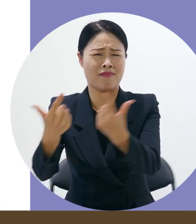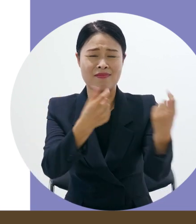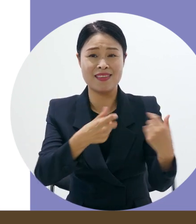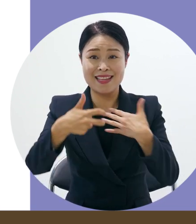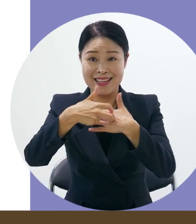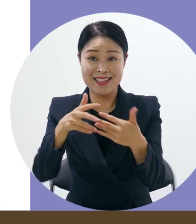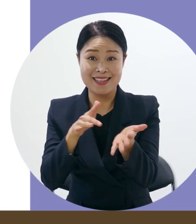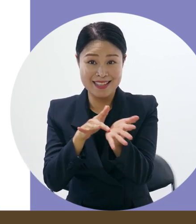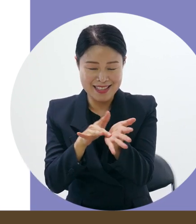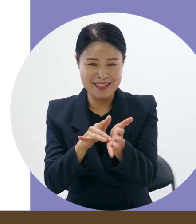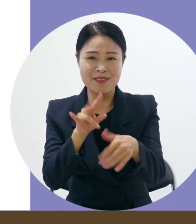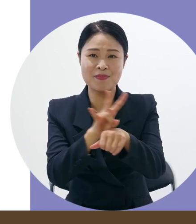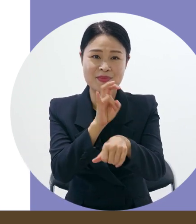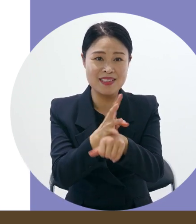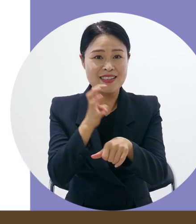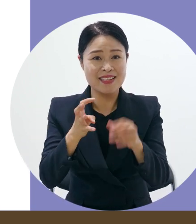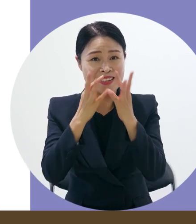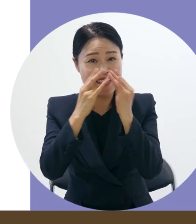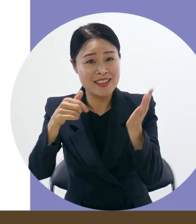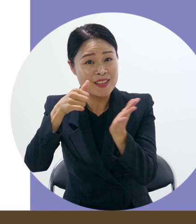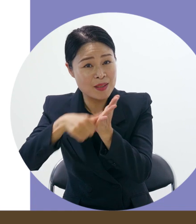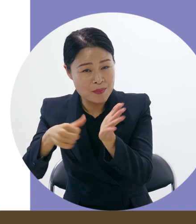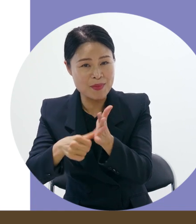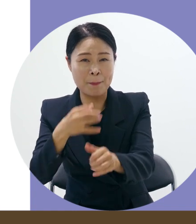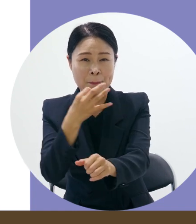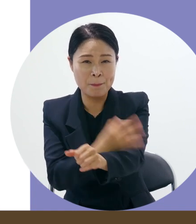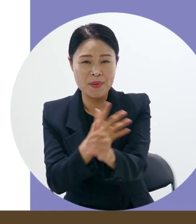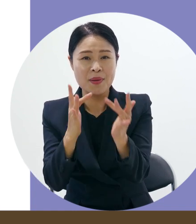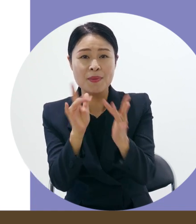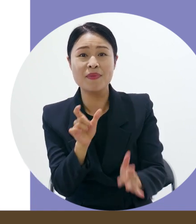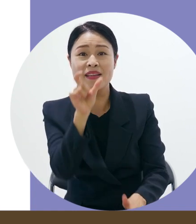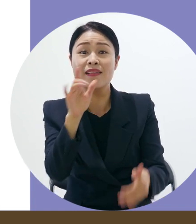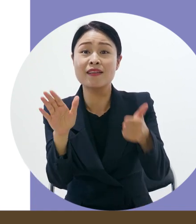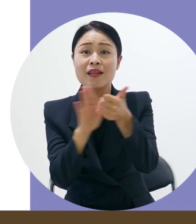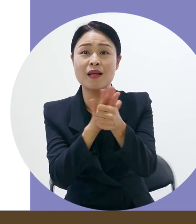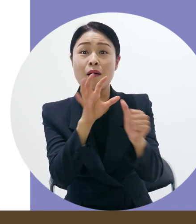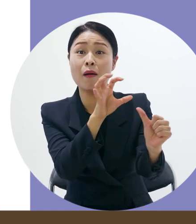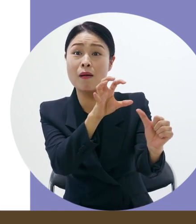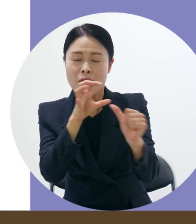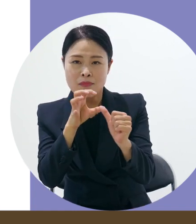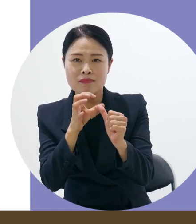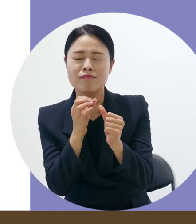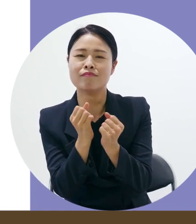상관없이 누구나 의약외품 간편 검색 서비스를 이용할 수 있도록